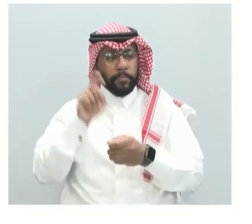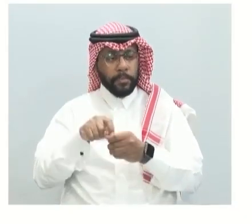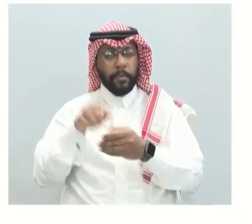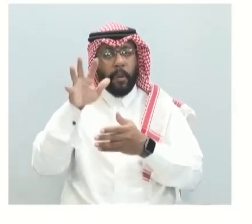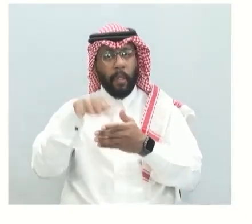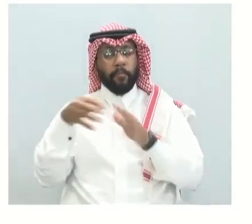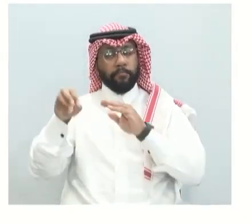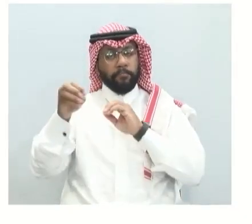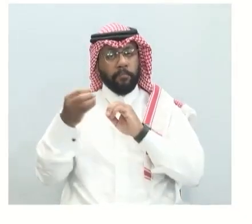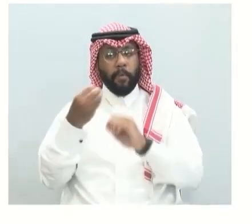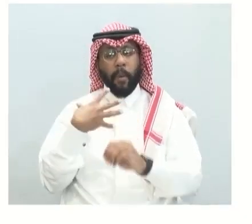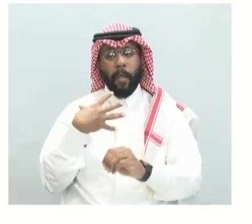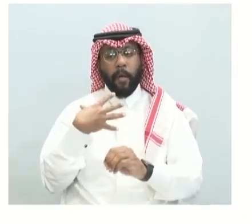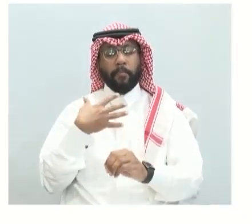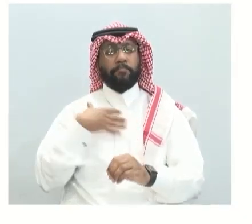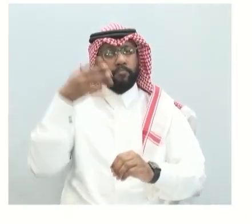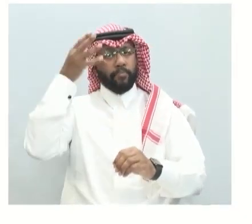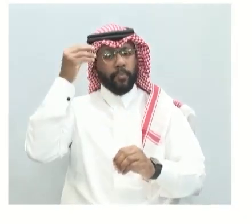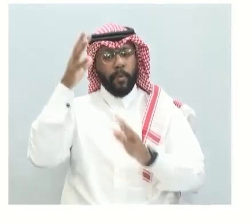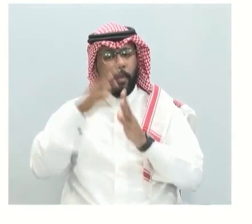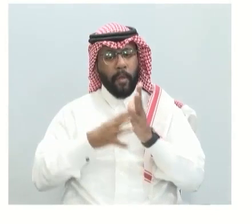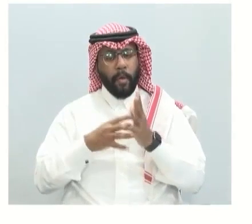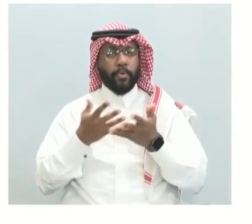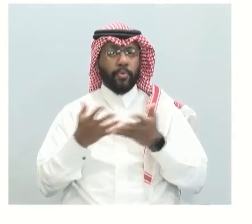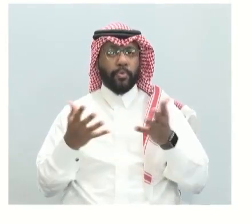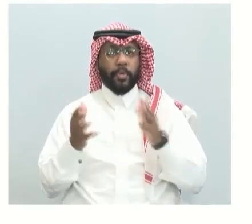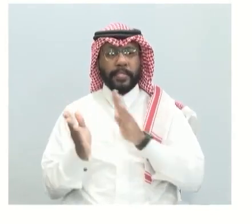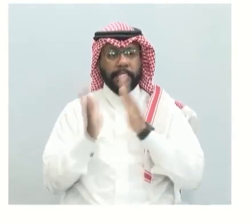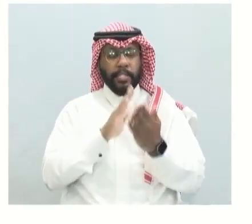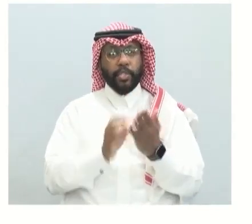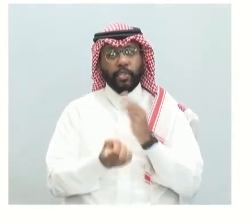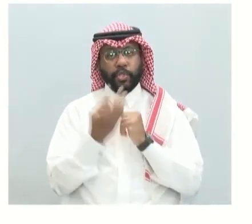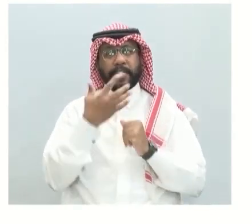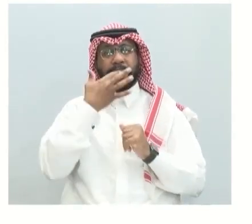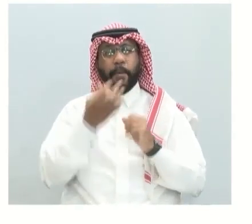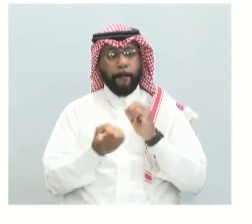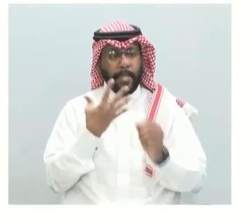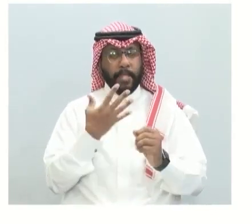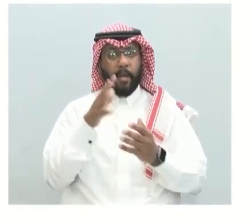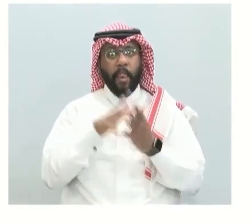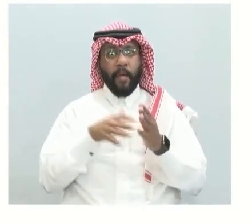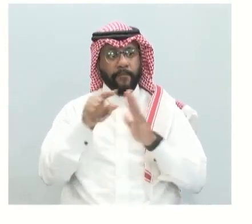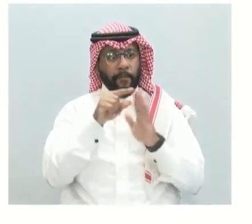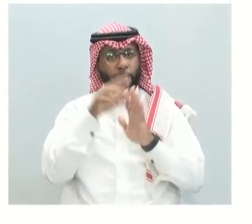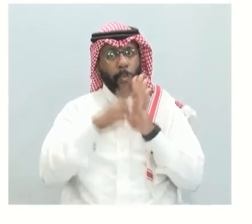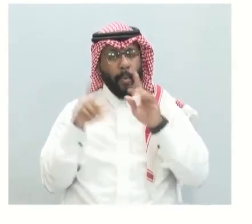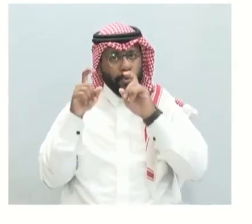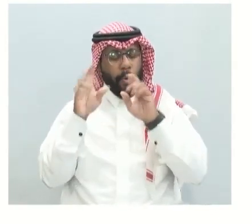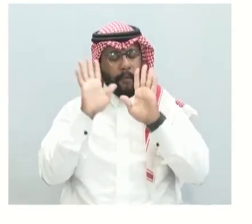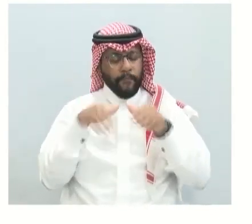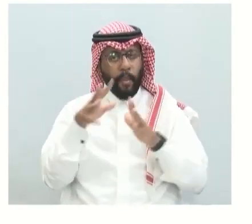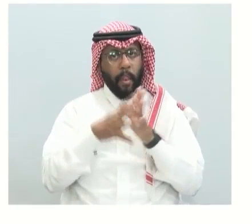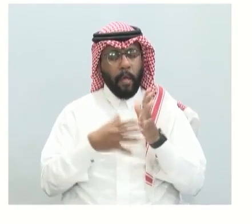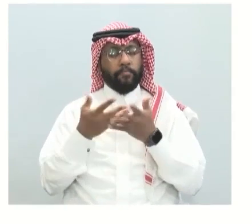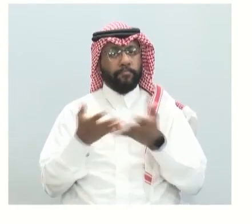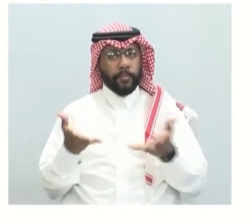بحثنا عنه وبهذا نحصل على علامه تبويب جديده للصفحه ونستطيع الحصول على الموضوع الذي قمنا بالبحث